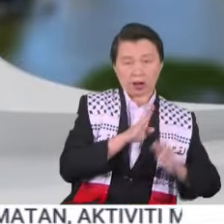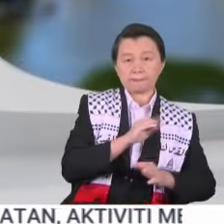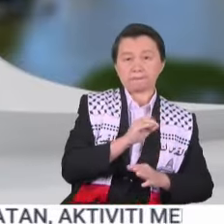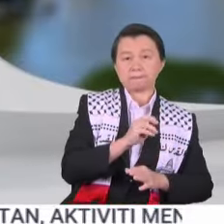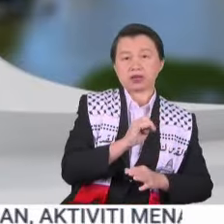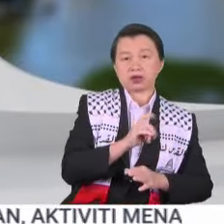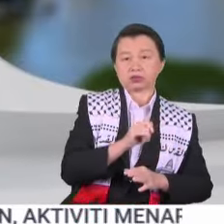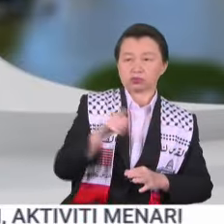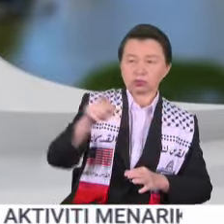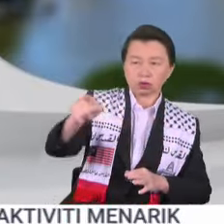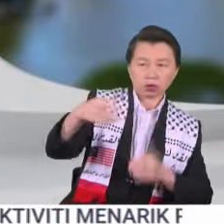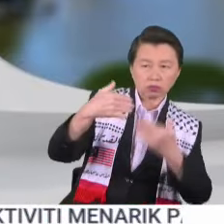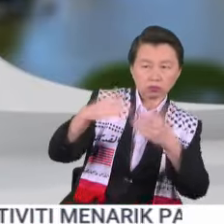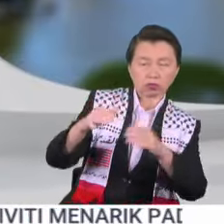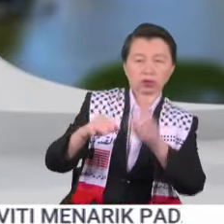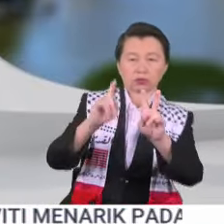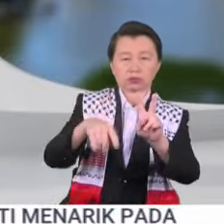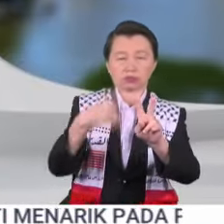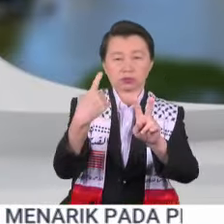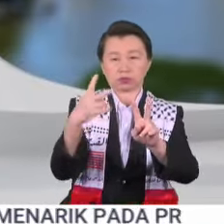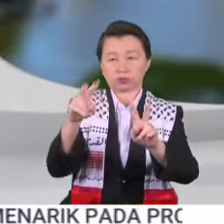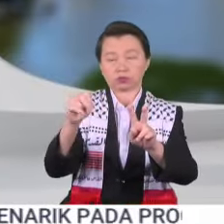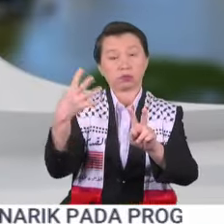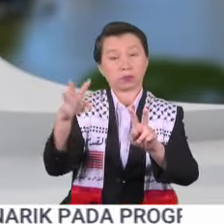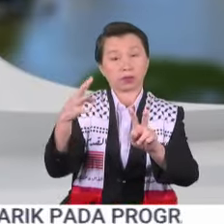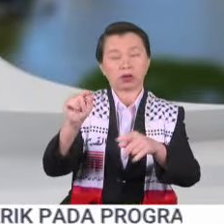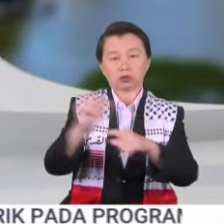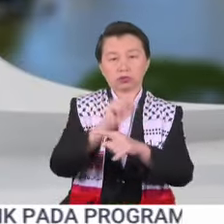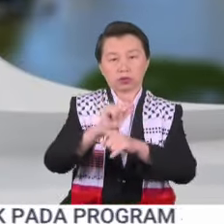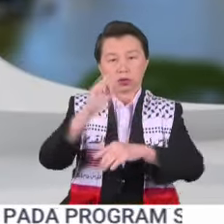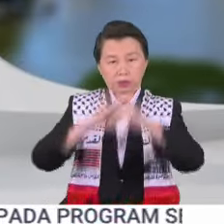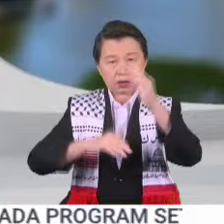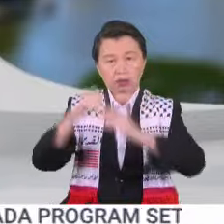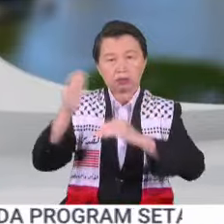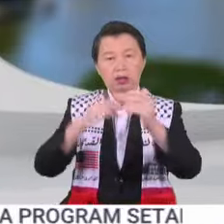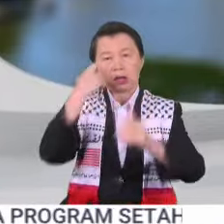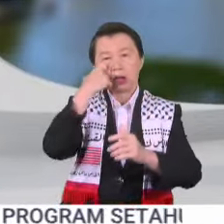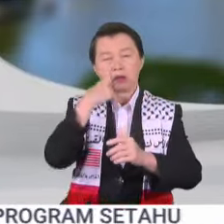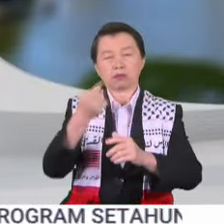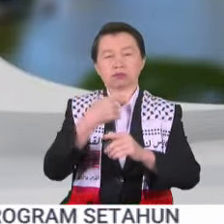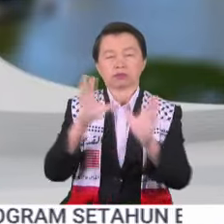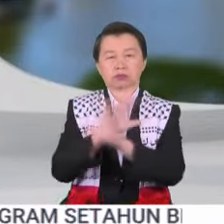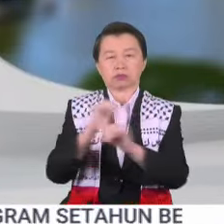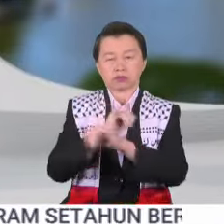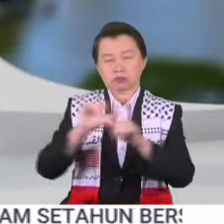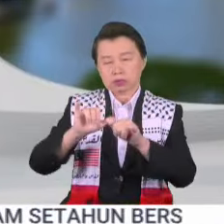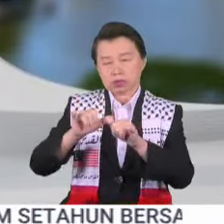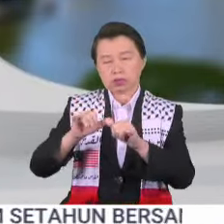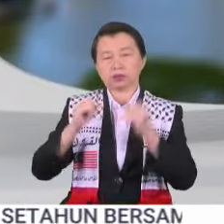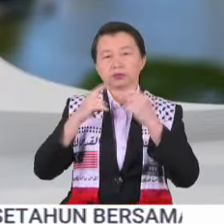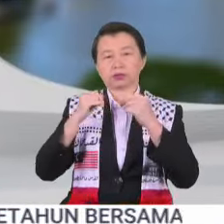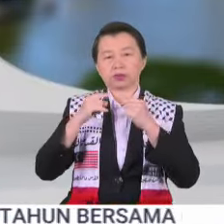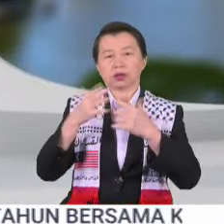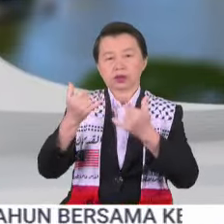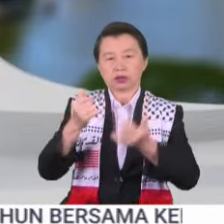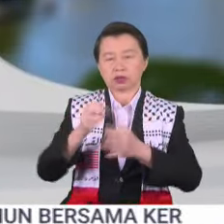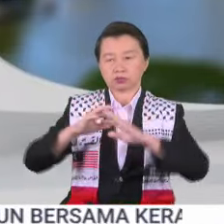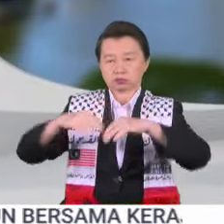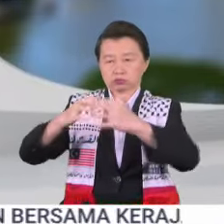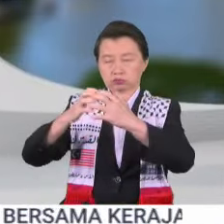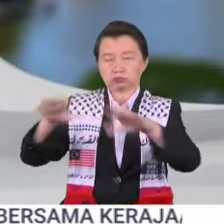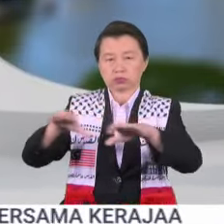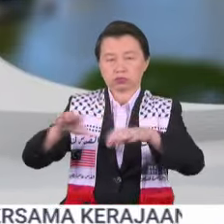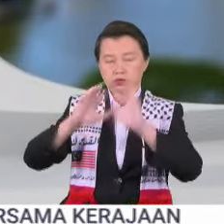mula beroperasi pada 2 Januari 2014 menggunakan bangunan ehsan daripada Sarawak Energy Berhad, SEB, yang